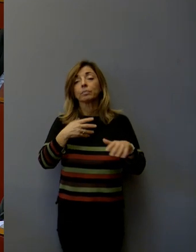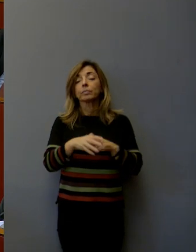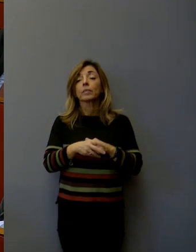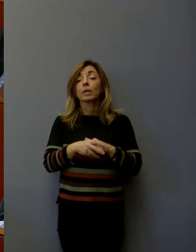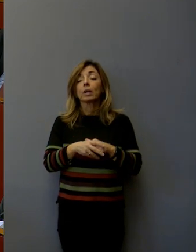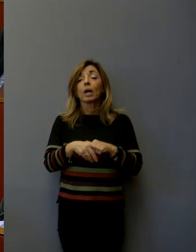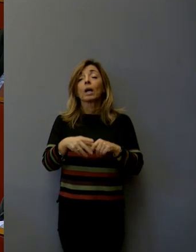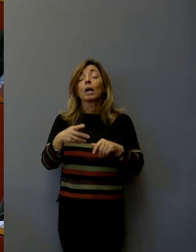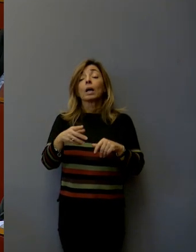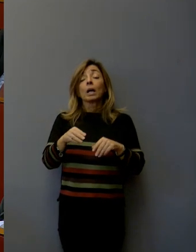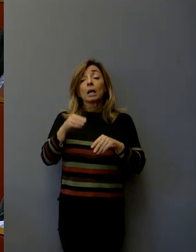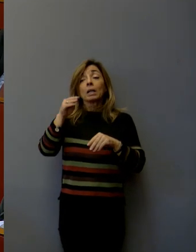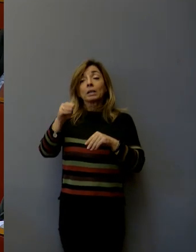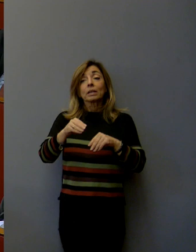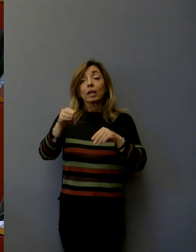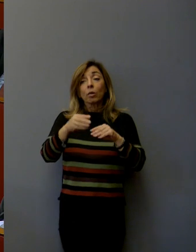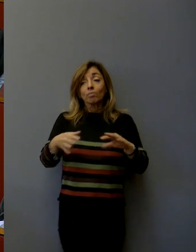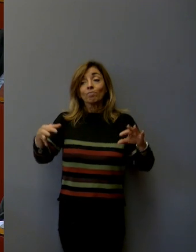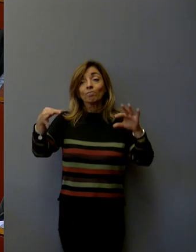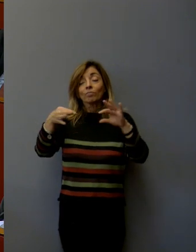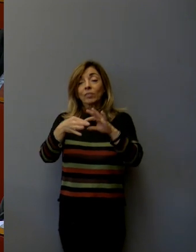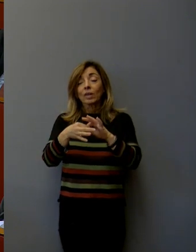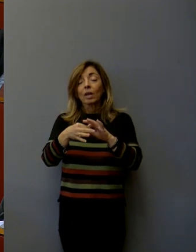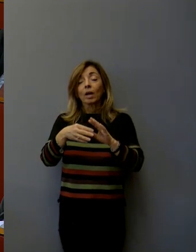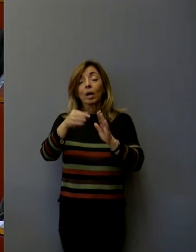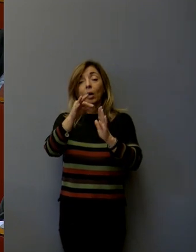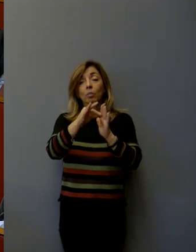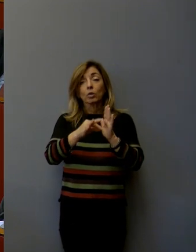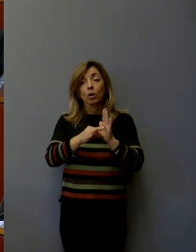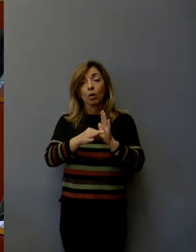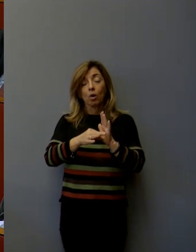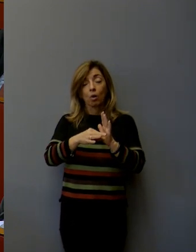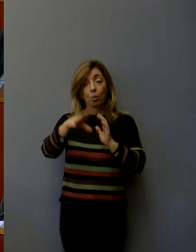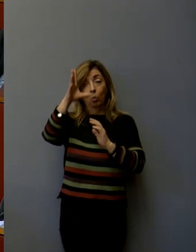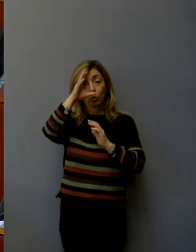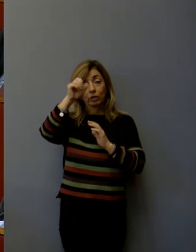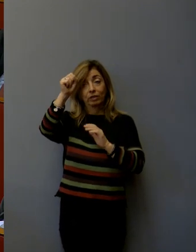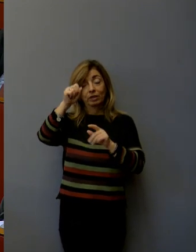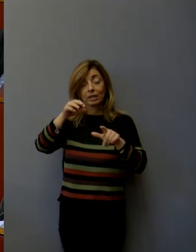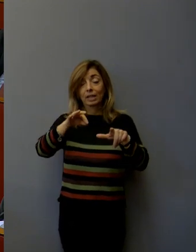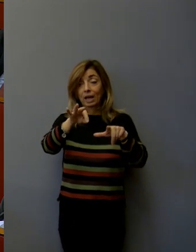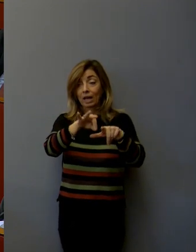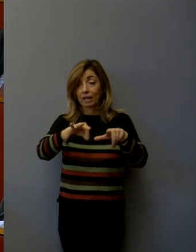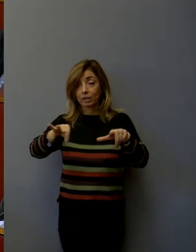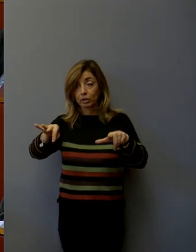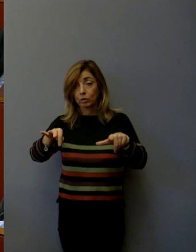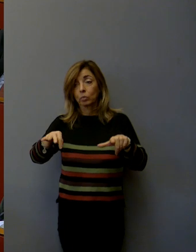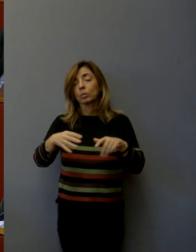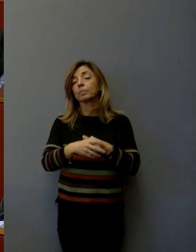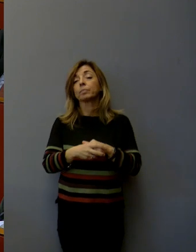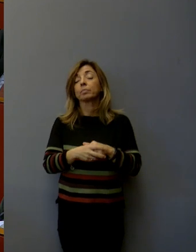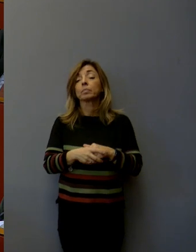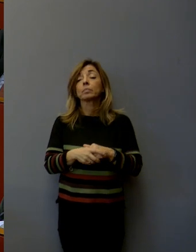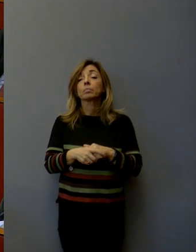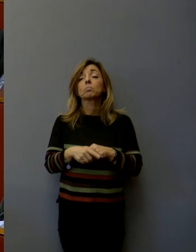con la Facoltà di Architettura che già a conoscenza della desiderio delle associazioni del territorio del Municipio di